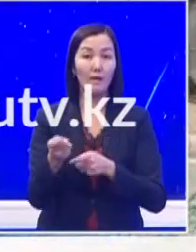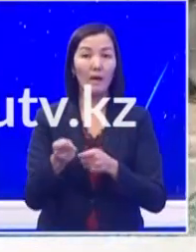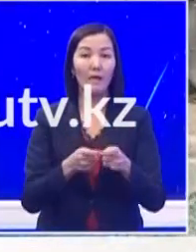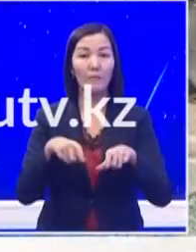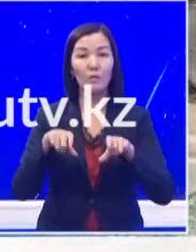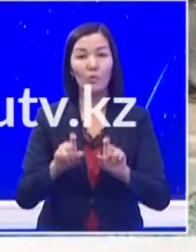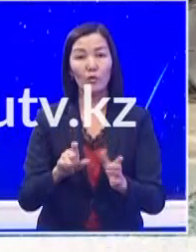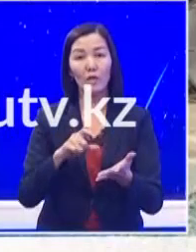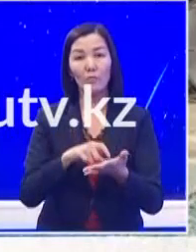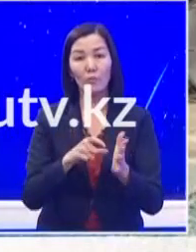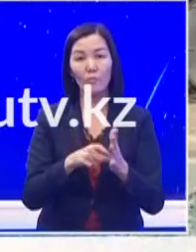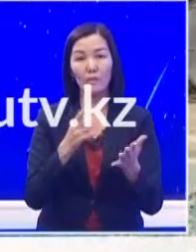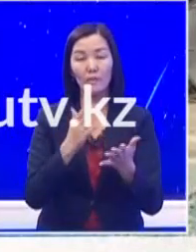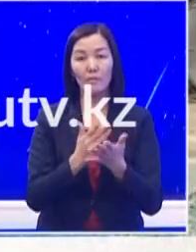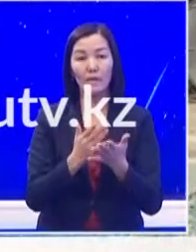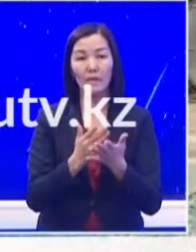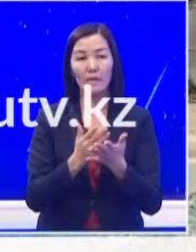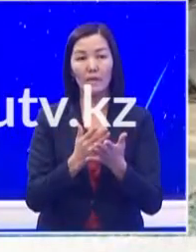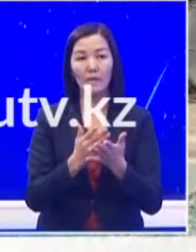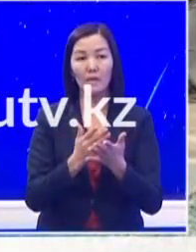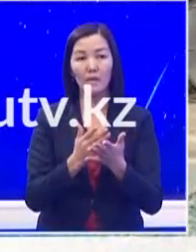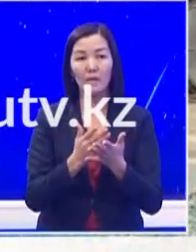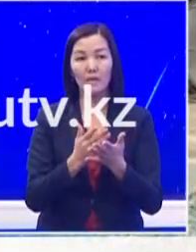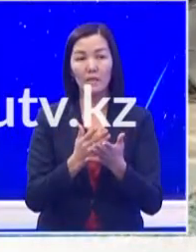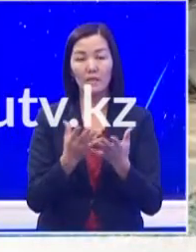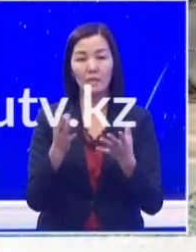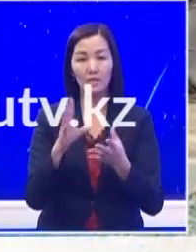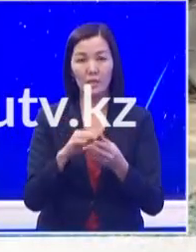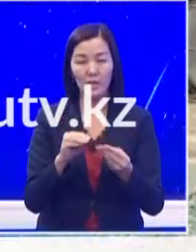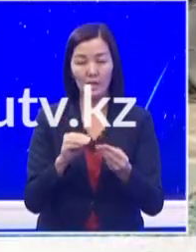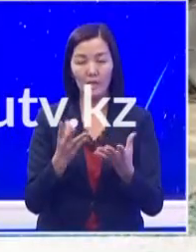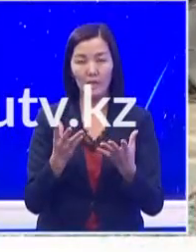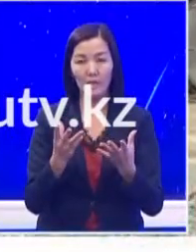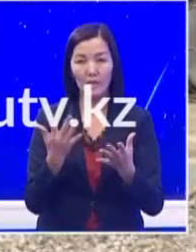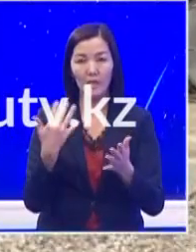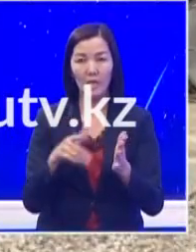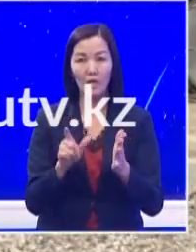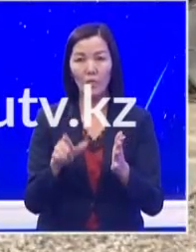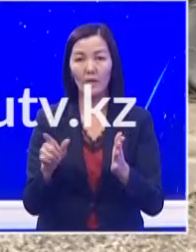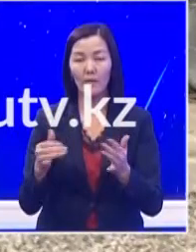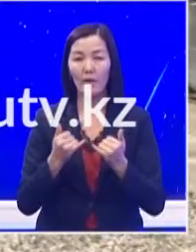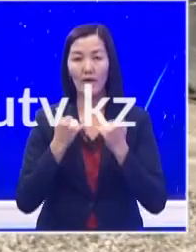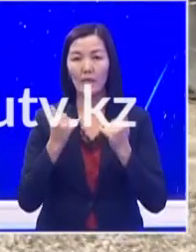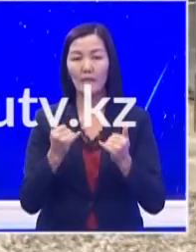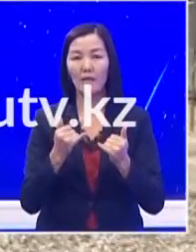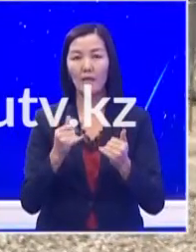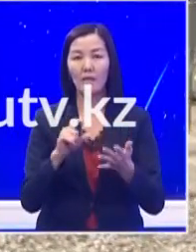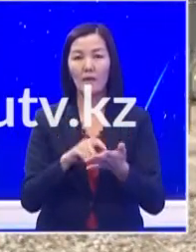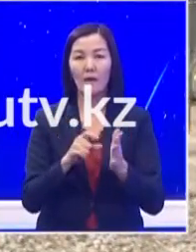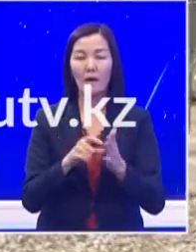отыратын бөлмесі, кабинеті, қабылдау бөлмесі, және де елу адамға арналған актовый зал